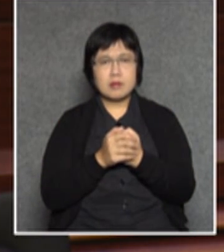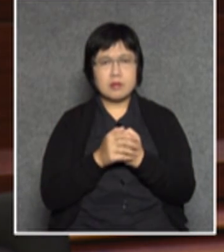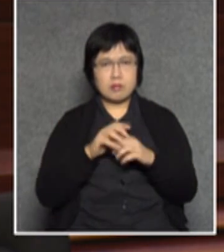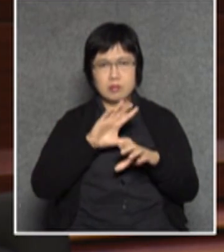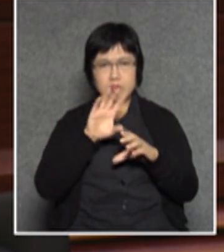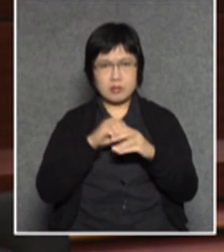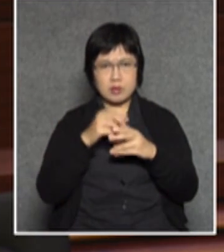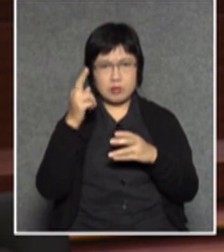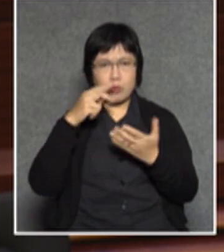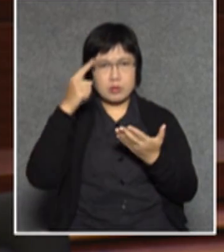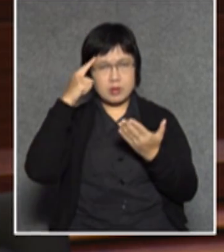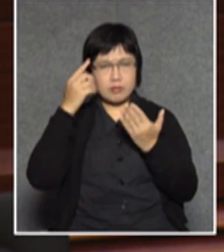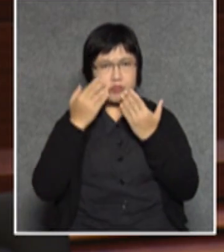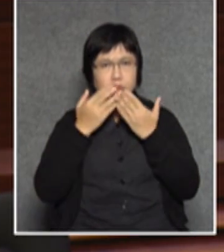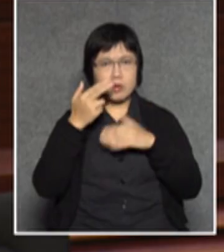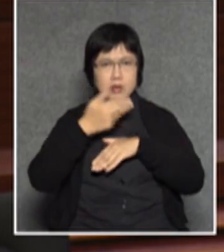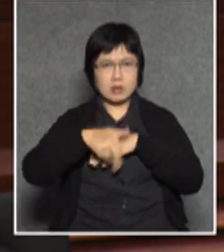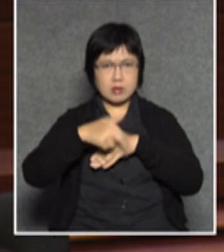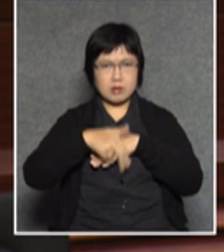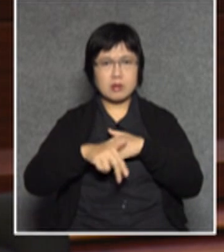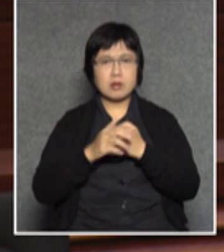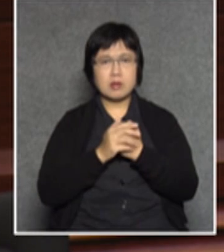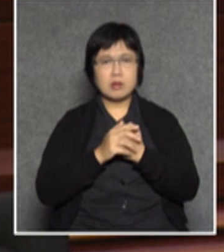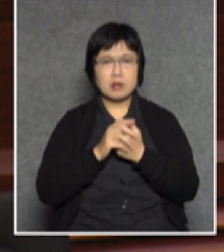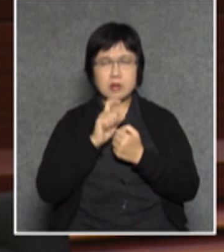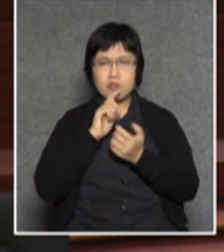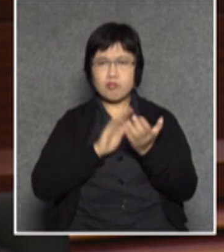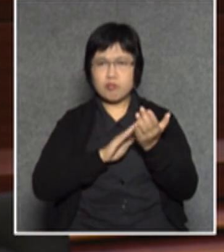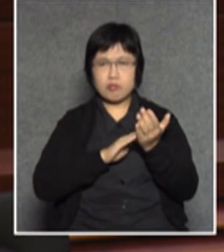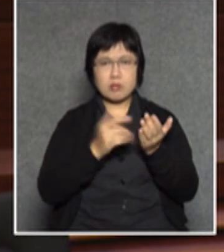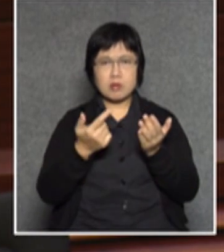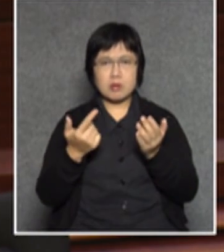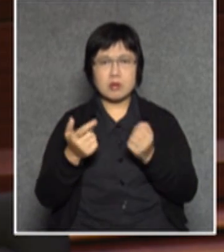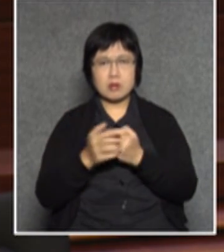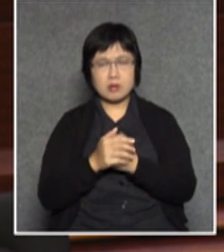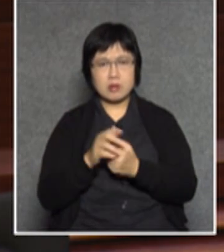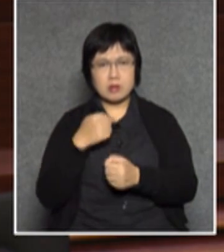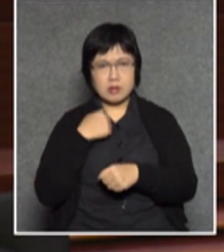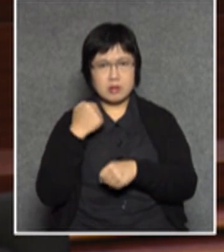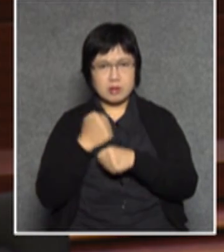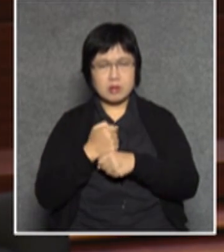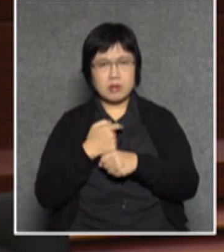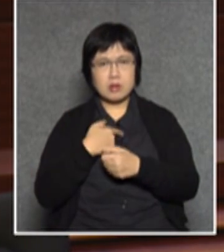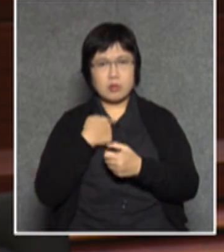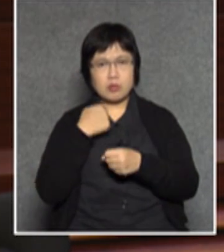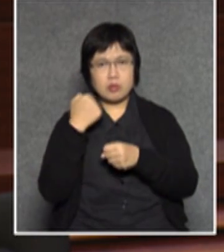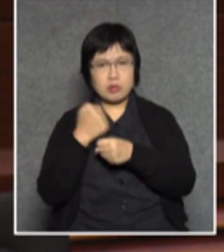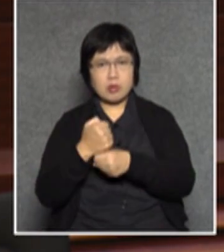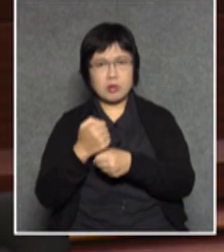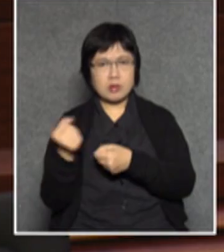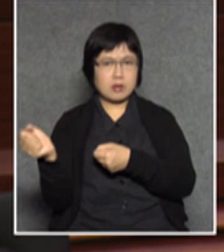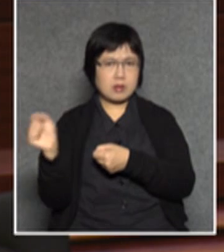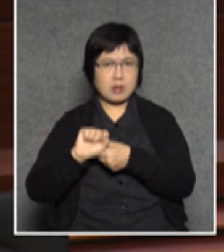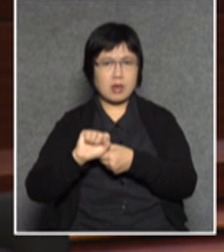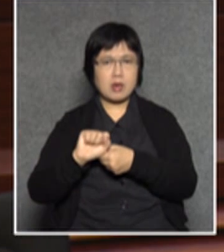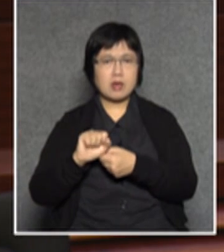個通識課程嘅設計咧，係得到好多嘅欣賞嘅。但係我哋要做咧，喺執行嗰度咧，係要加強，係